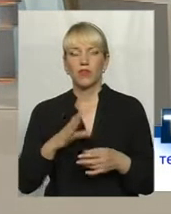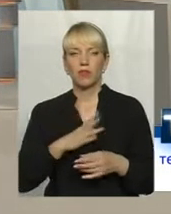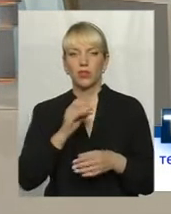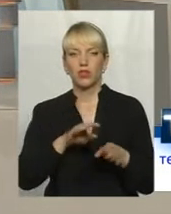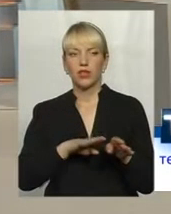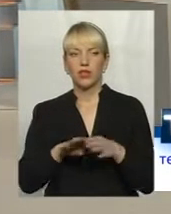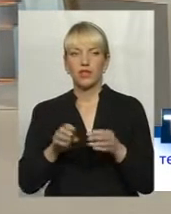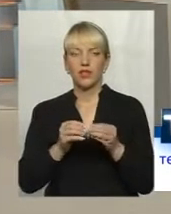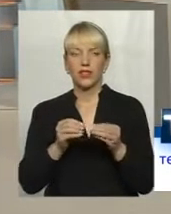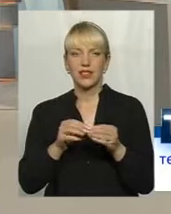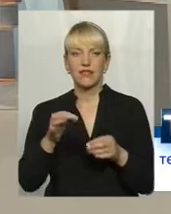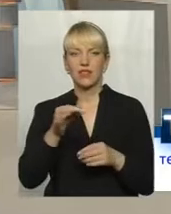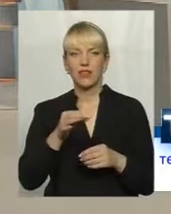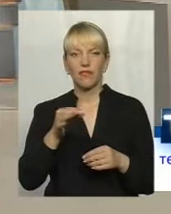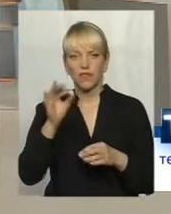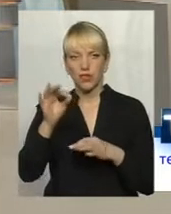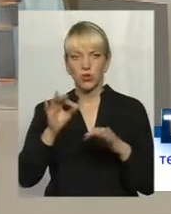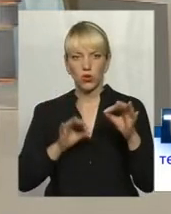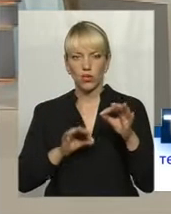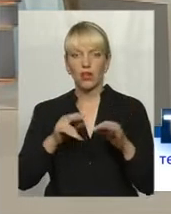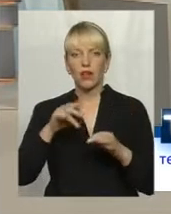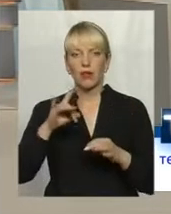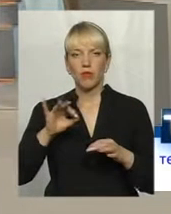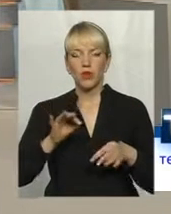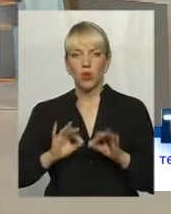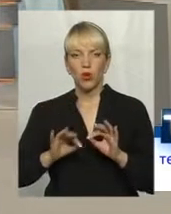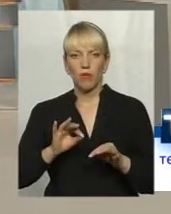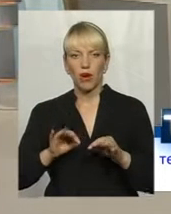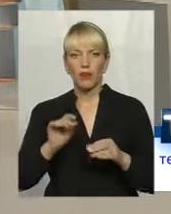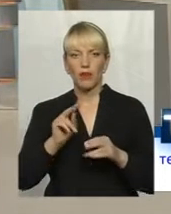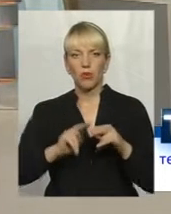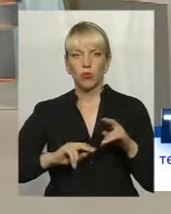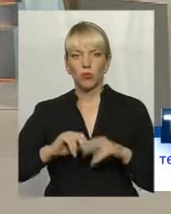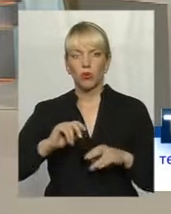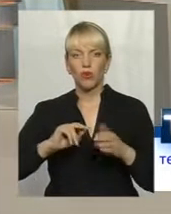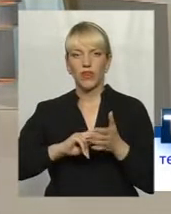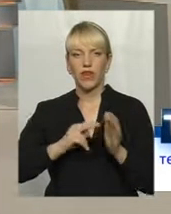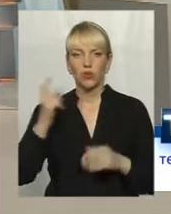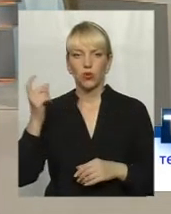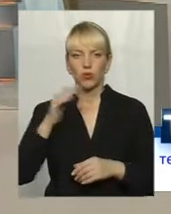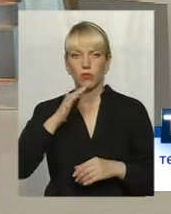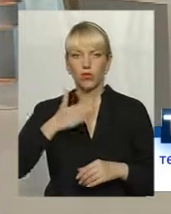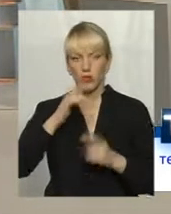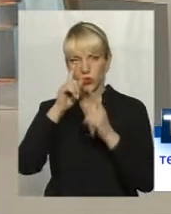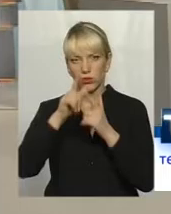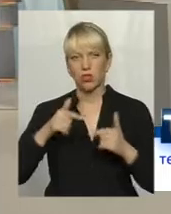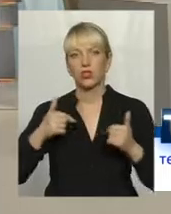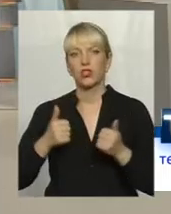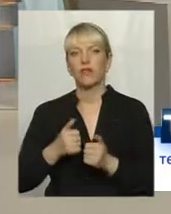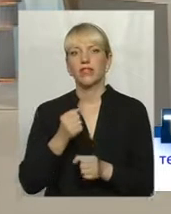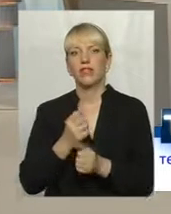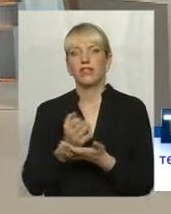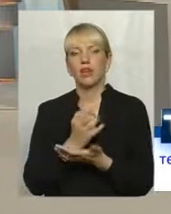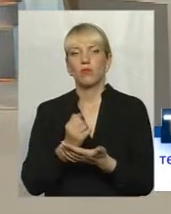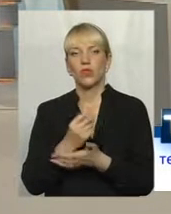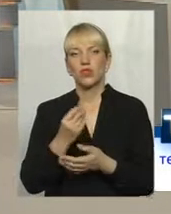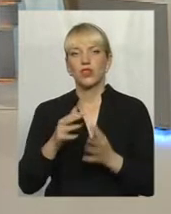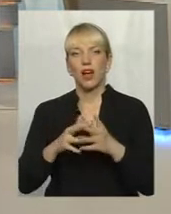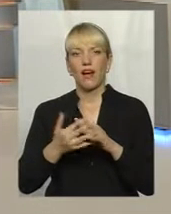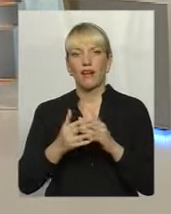рівні 10%. Тому при нормальній побудові економіки нашої держави, заробивши на аграрній галузі,